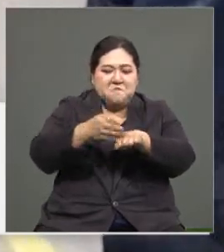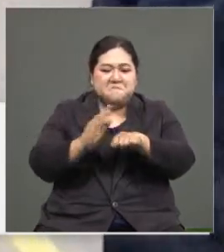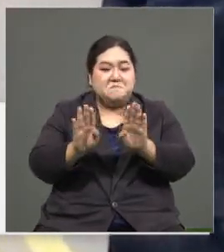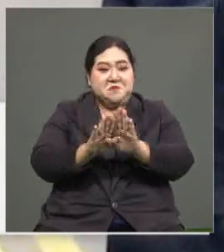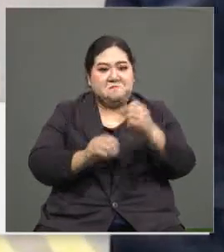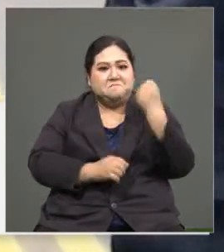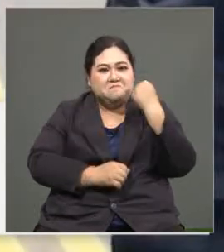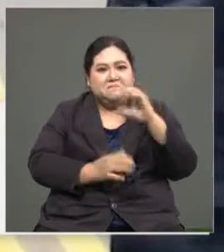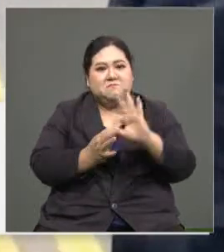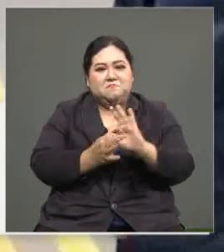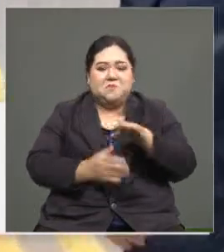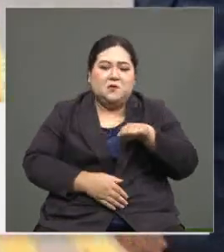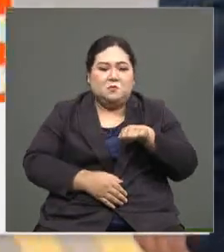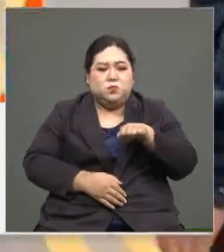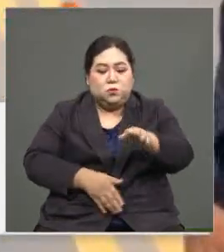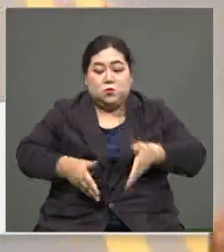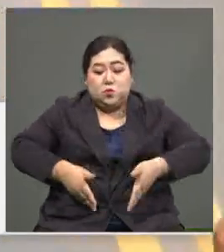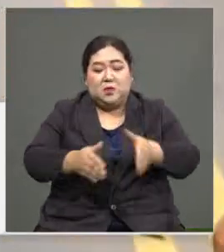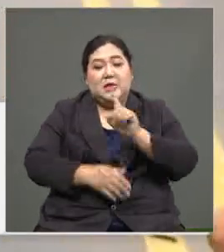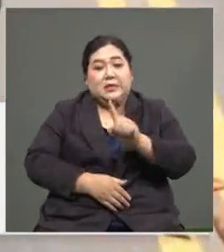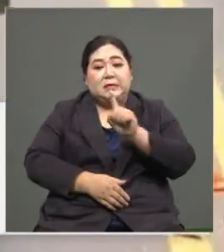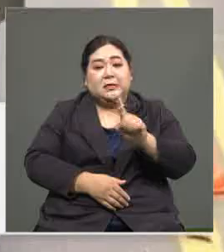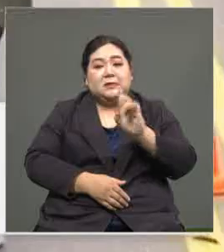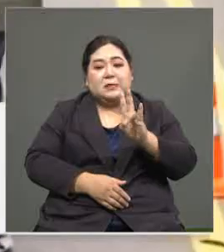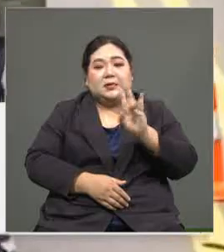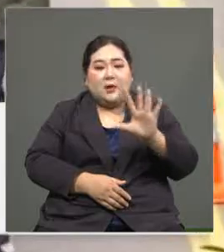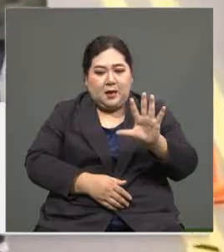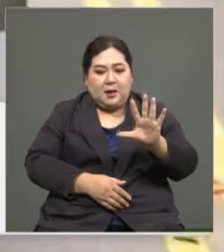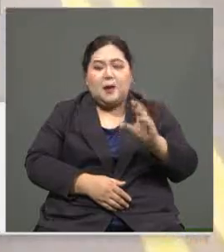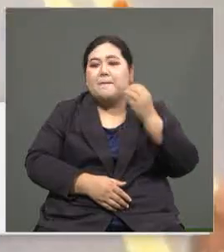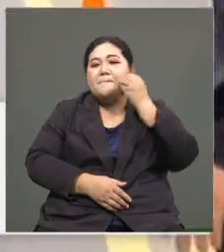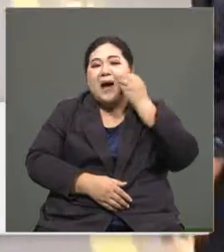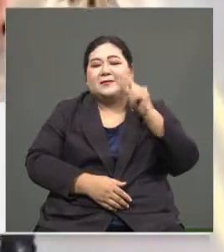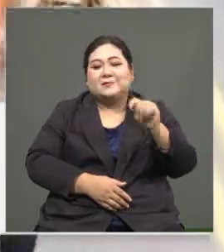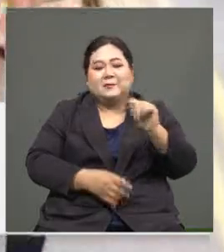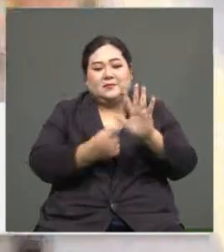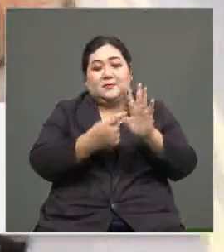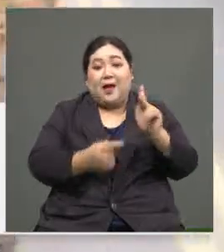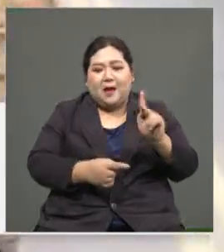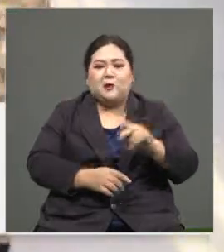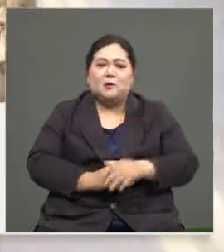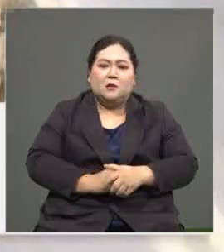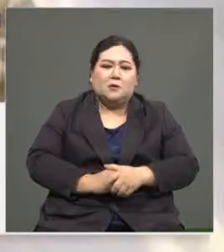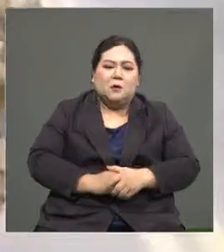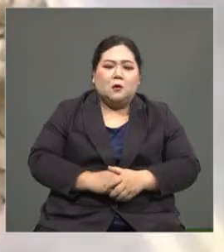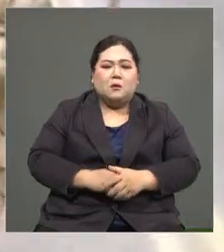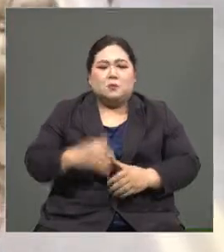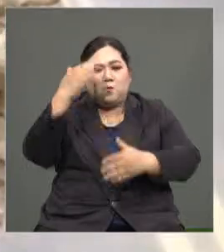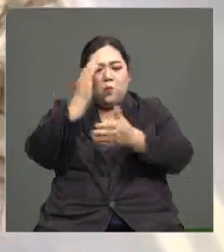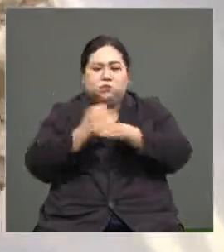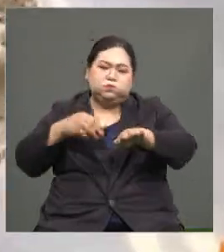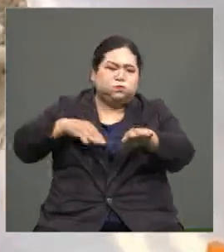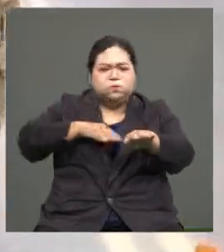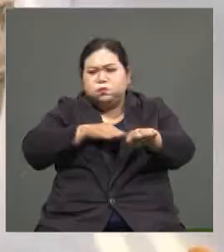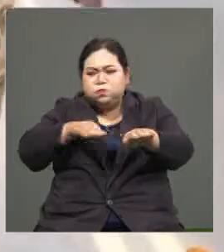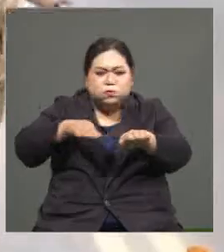บ้านพละบนถนนสาย 1175เส้นแม่ระมาดบ้านตากค่ะเจ้าหน้าที่ก็ขับรถไล่ตามไปแต่คนขับก็ทิ้งรถหลบหนีเข้าไป